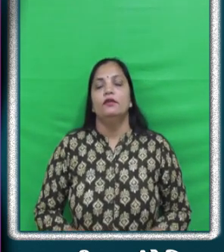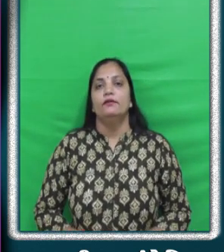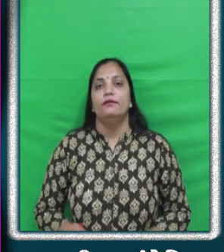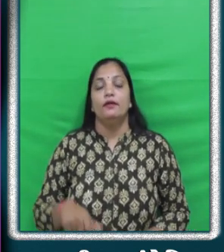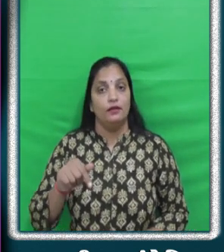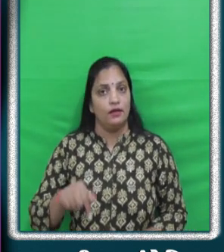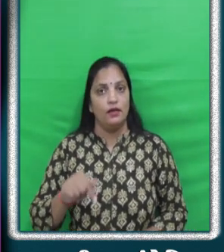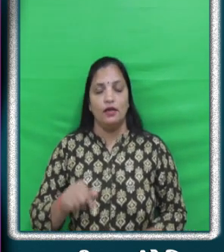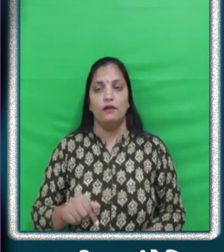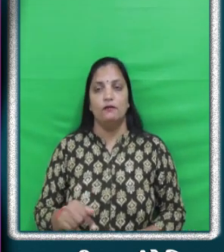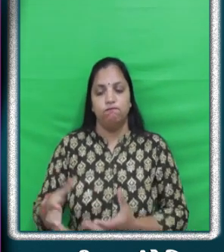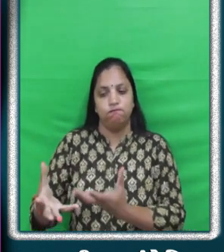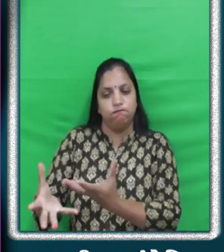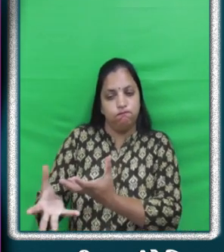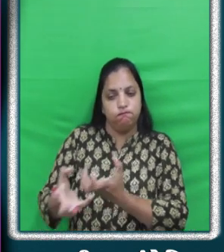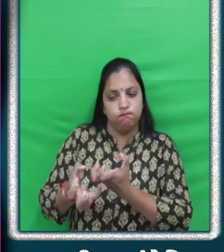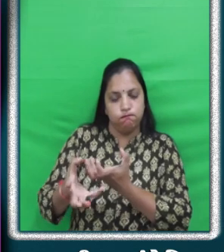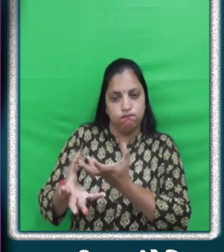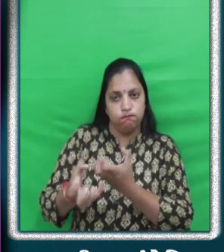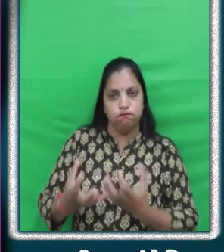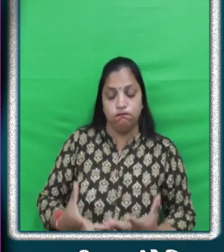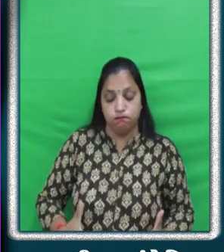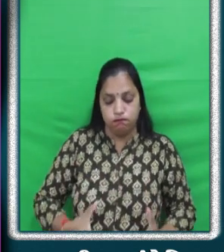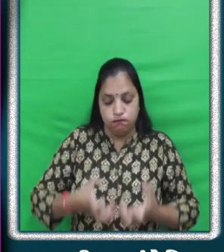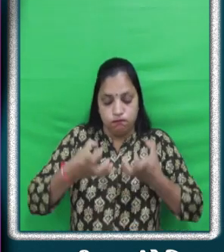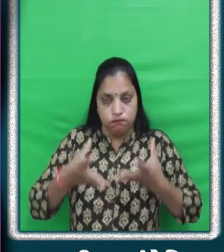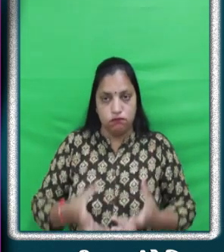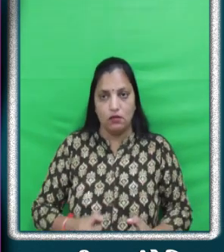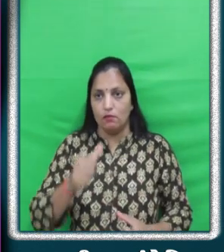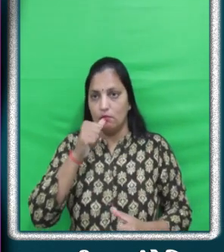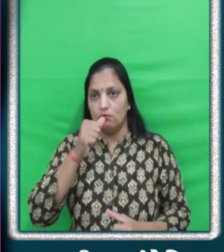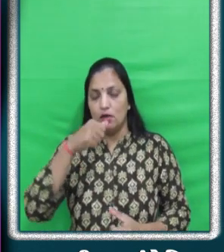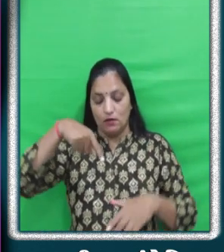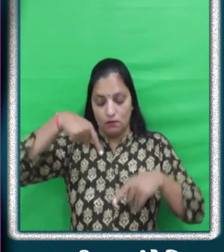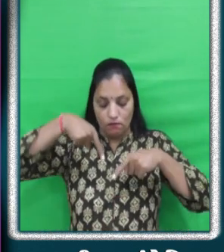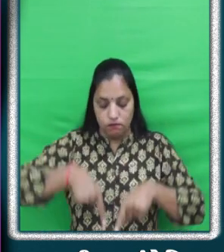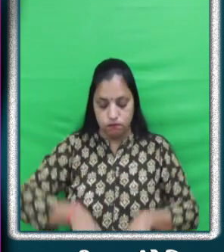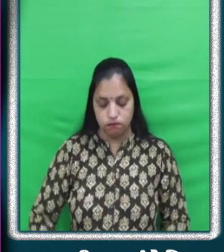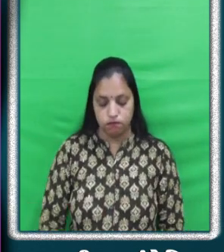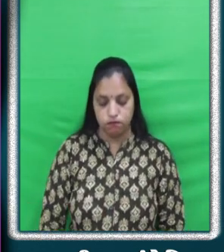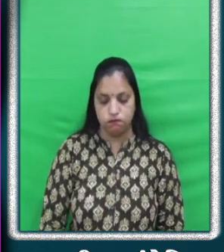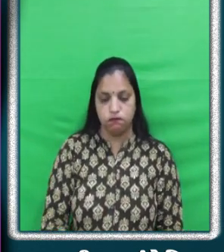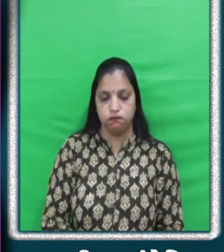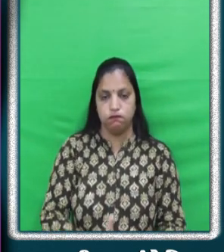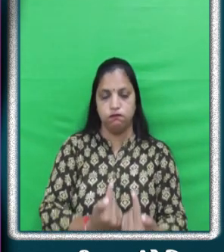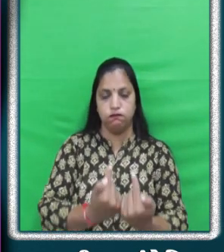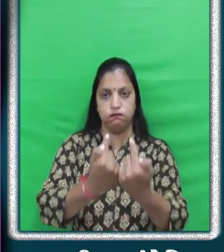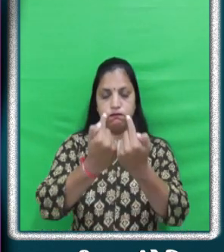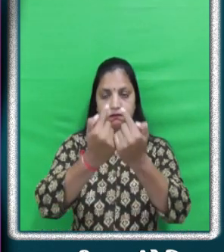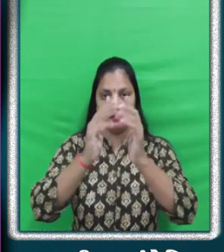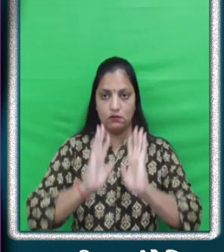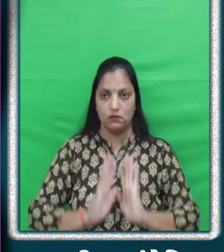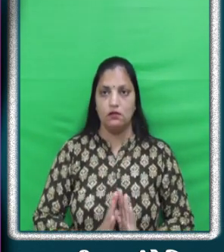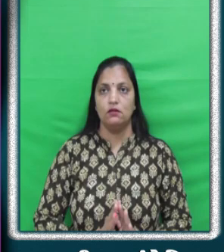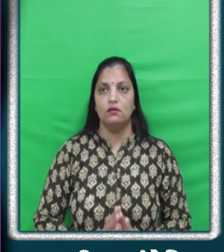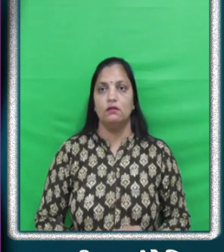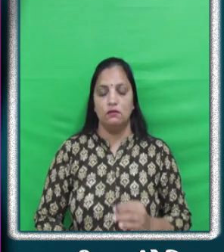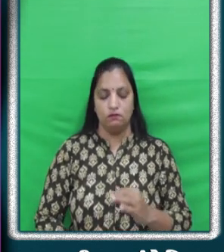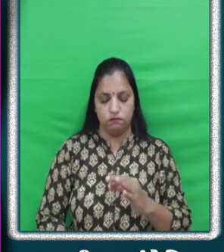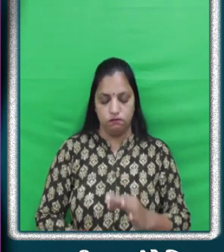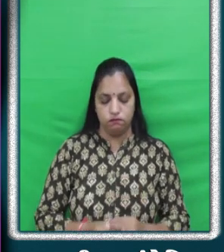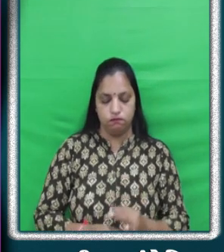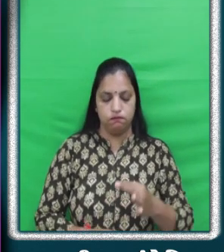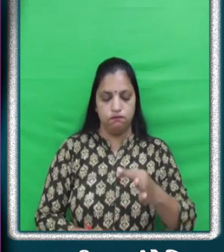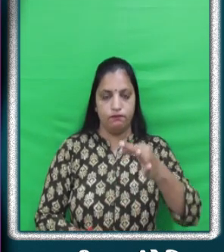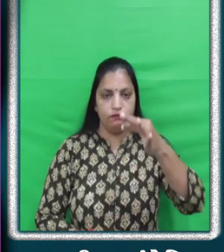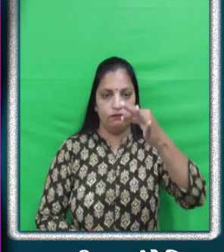સર્જાય છે અને આ ખેંચાણ દાબ થઈને પાણી જે છે નીચેથી ઉપરની તરફ આવે છે અને